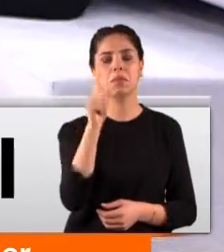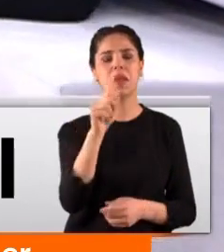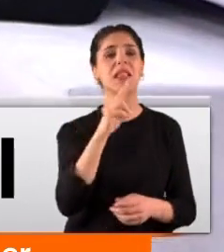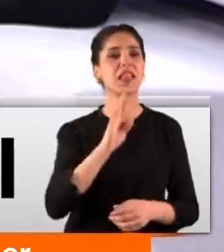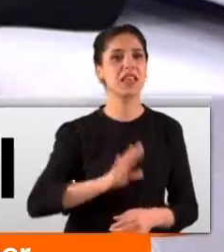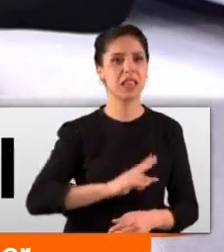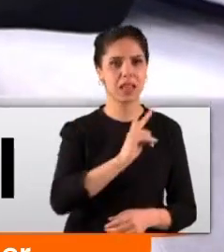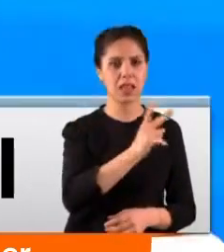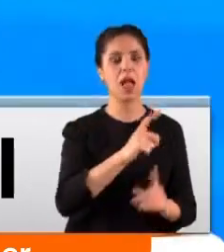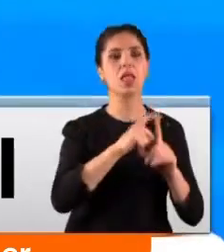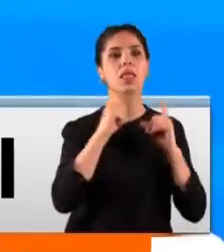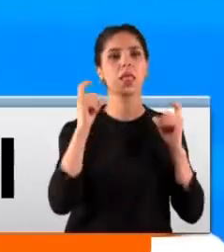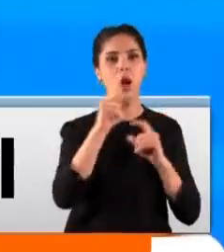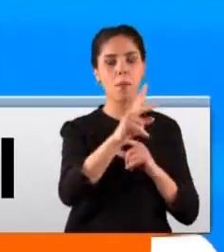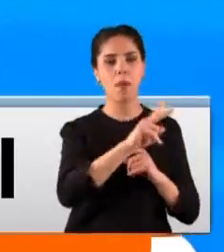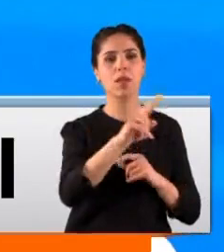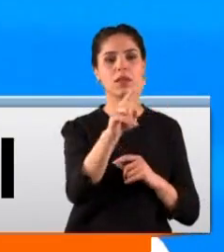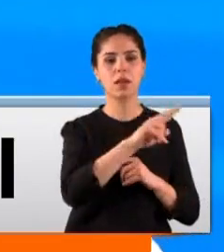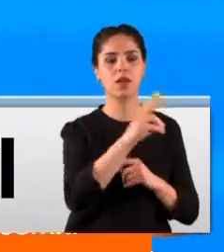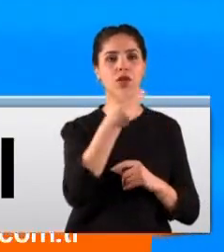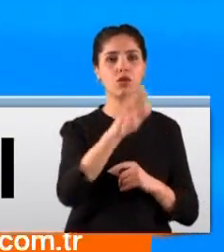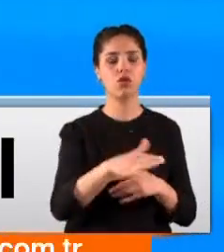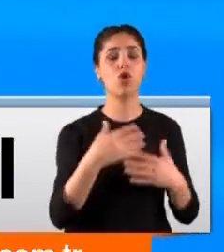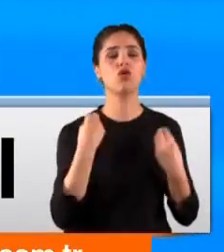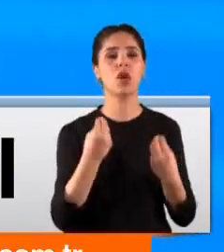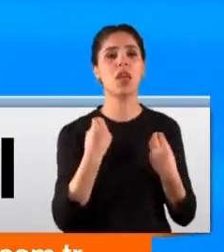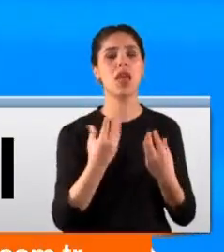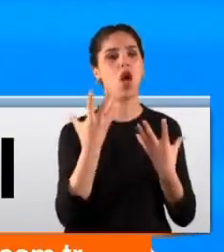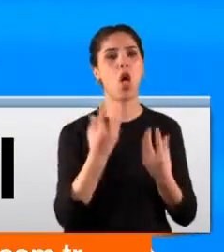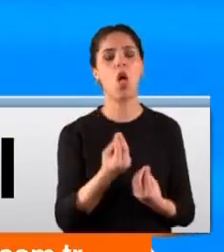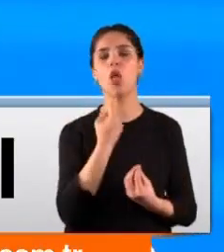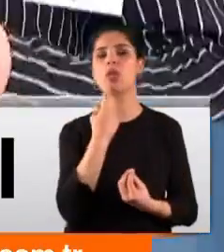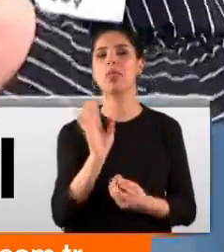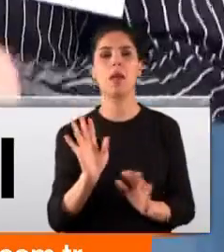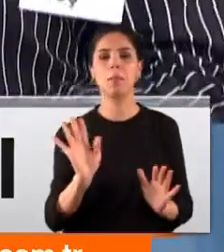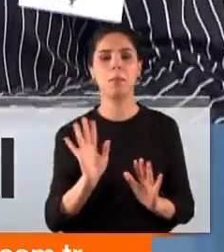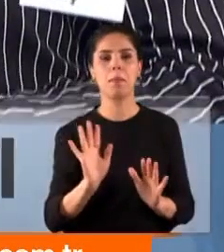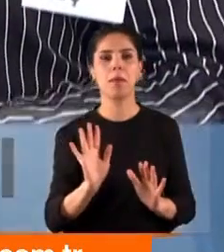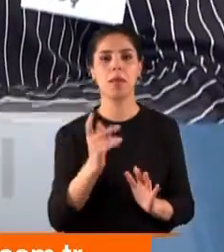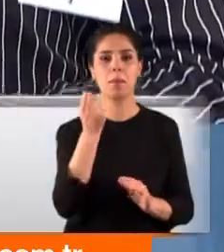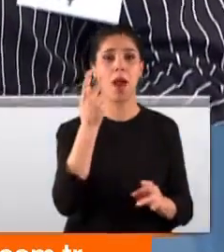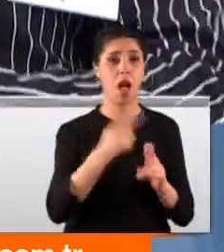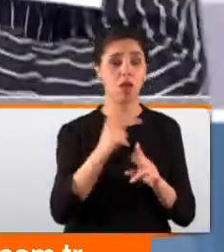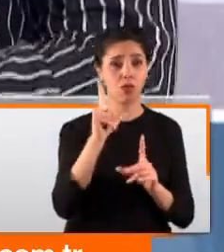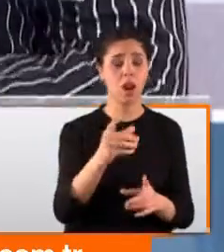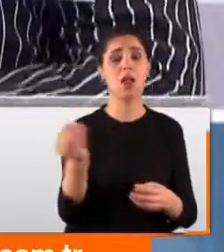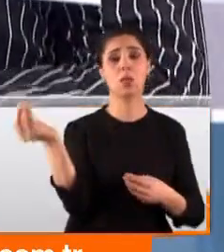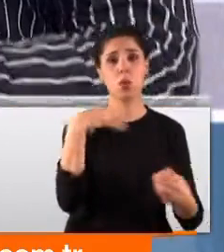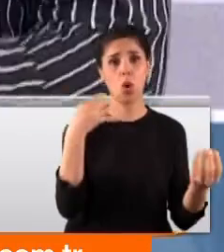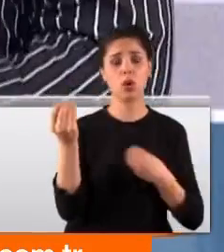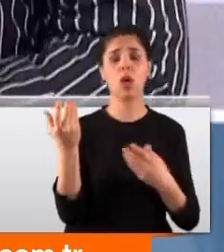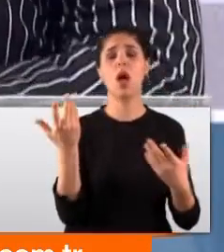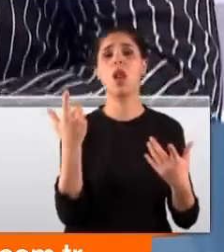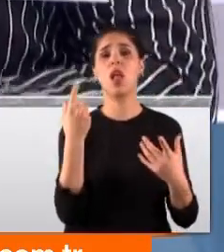ise aldıkları meblağ bir yana çocuklarının iyileştiğini söyleme ihtiyacı bile hissetmedi. Para acil lazım, gönder, port